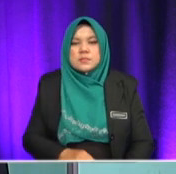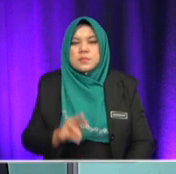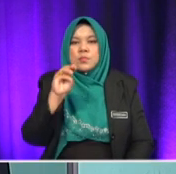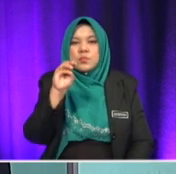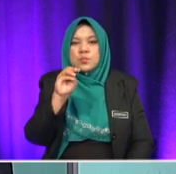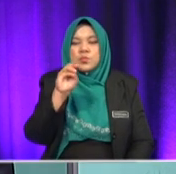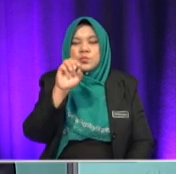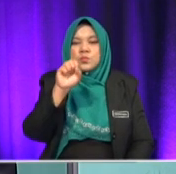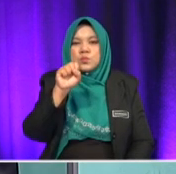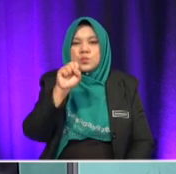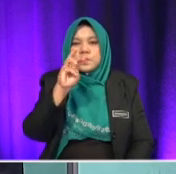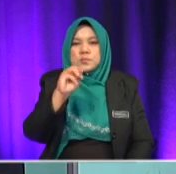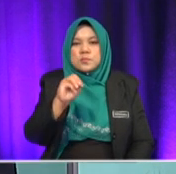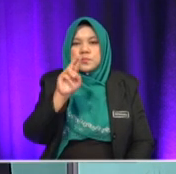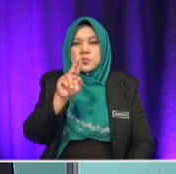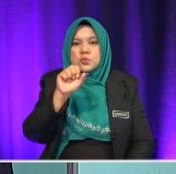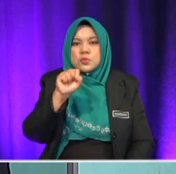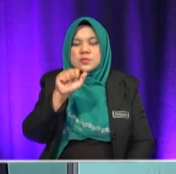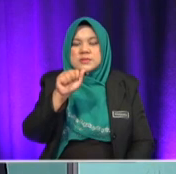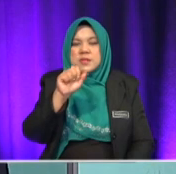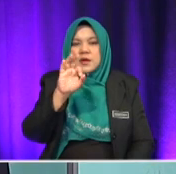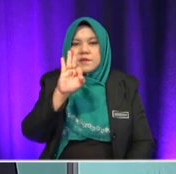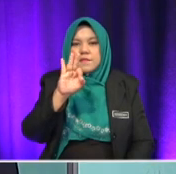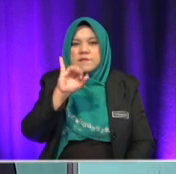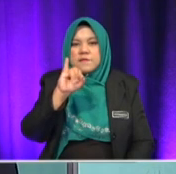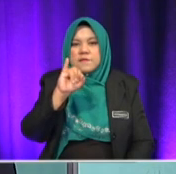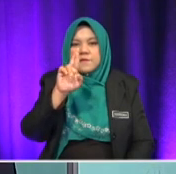dari negeri Ustaz lah itu contoh